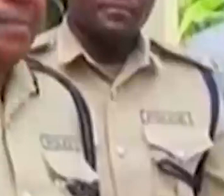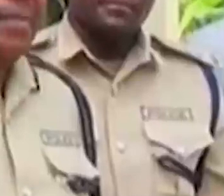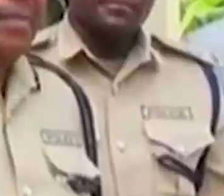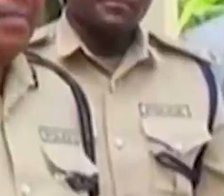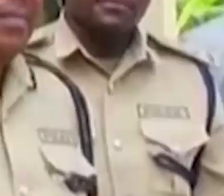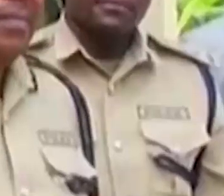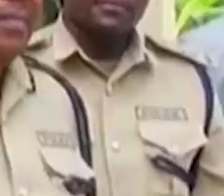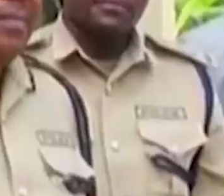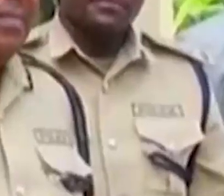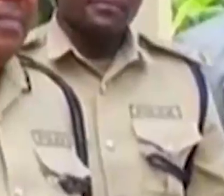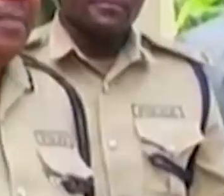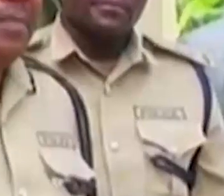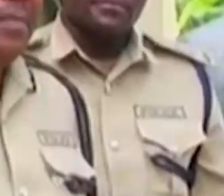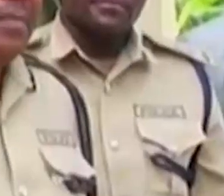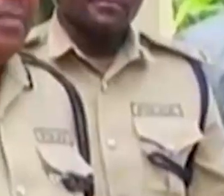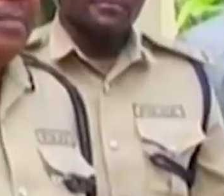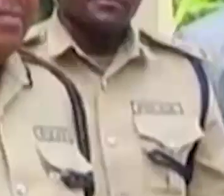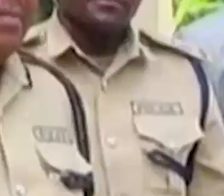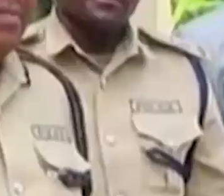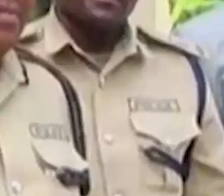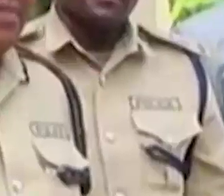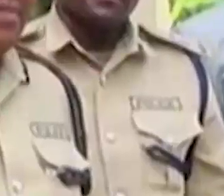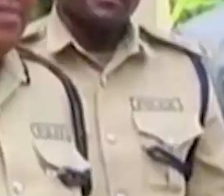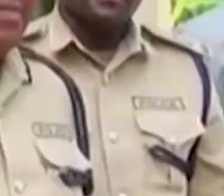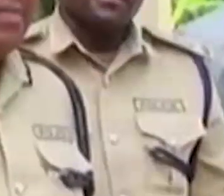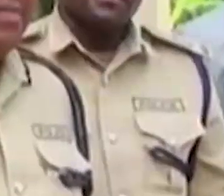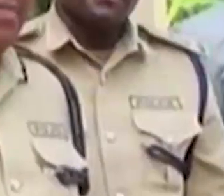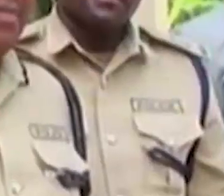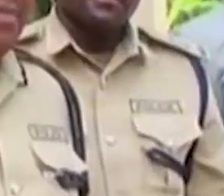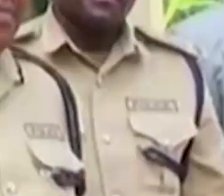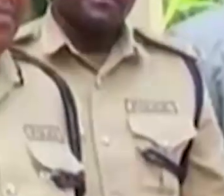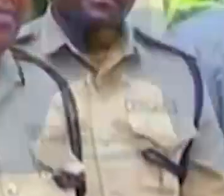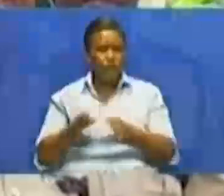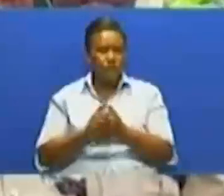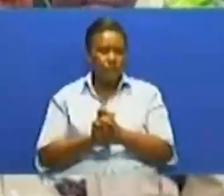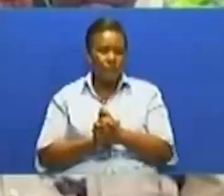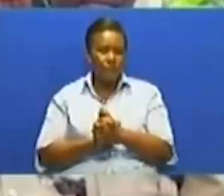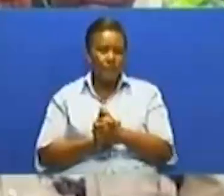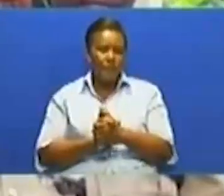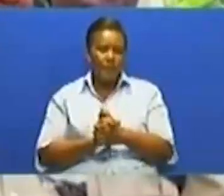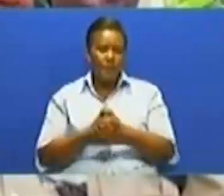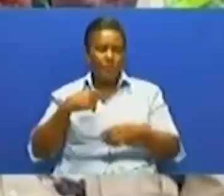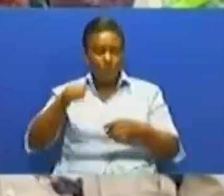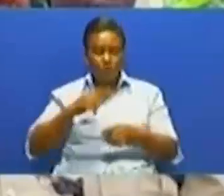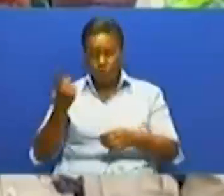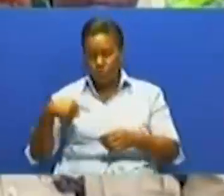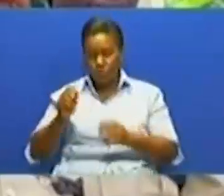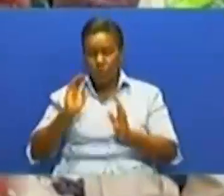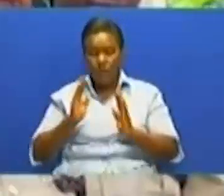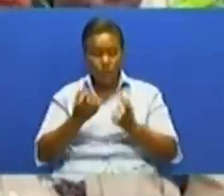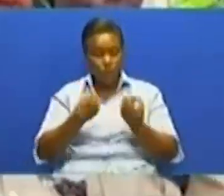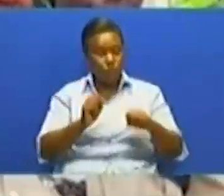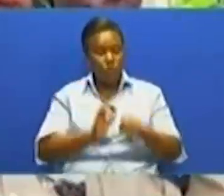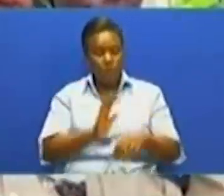sana, kuna wale wachache ambao wanapenda kuleta tabu, wakitaka kuleta tabu sisi tuko tayari kushughulika kwa tabu anayotaka. Na bahati